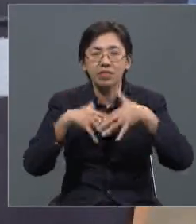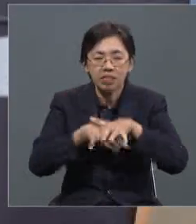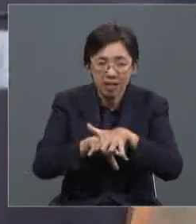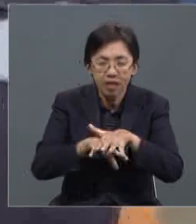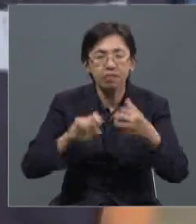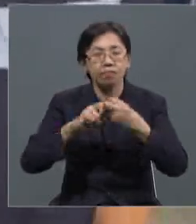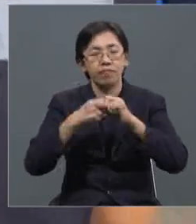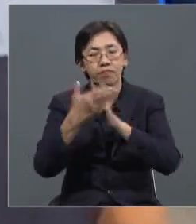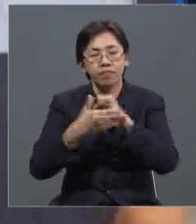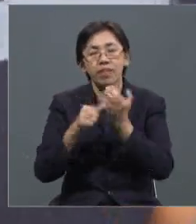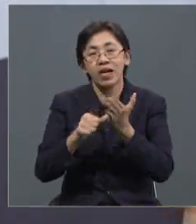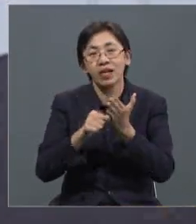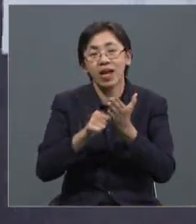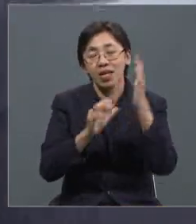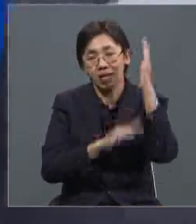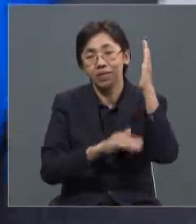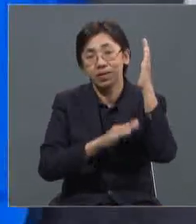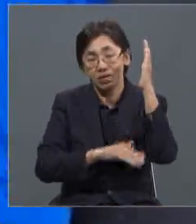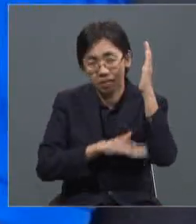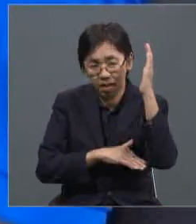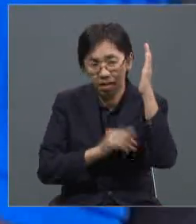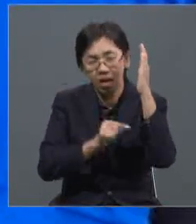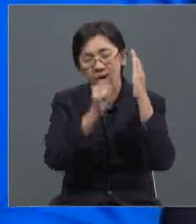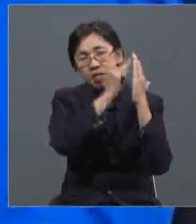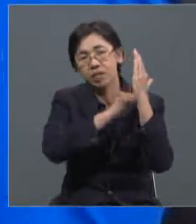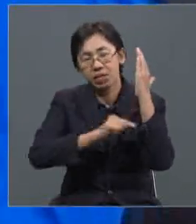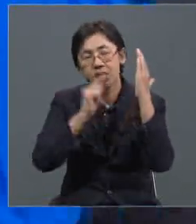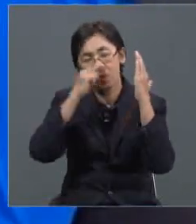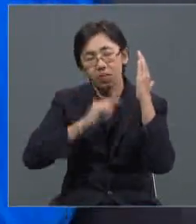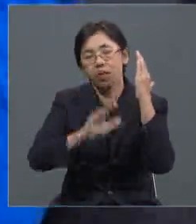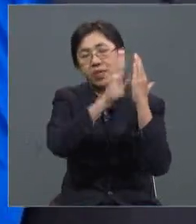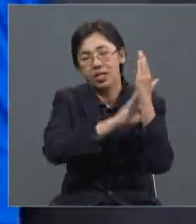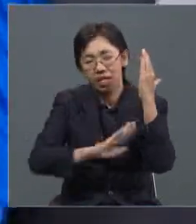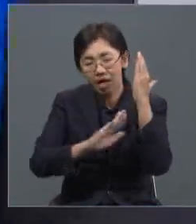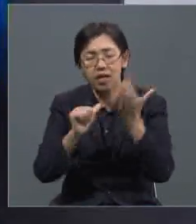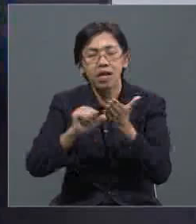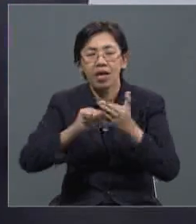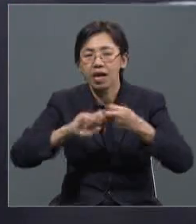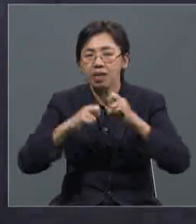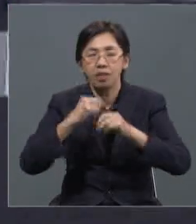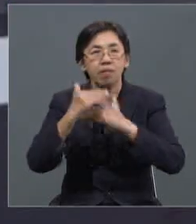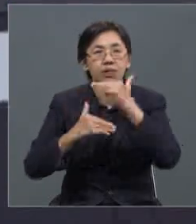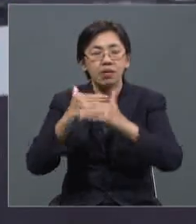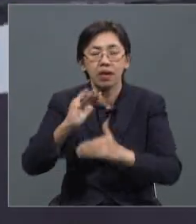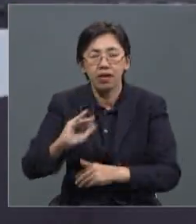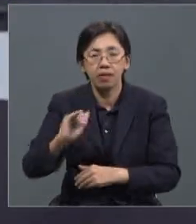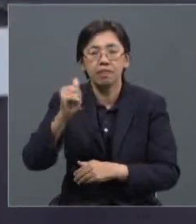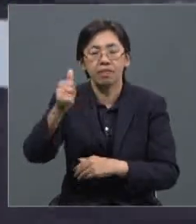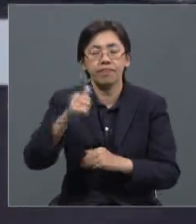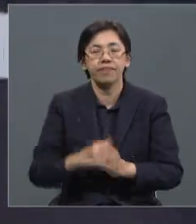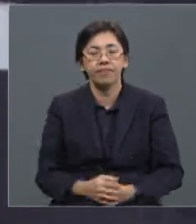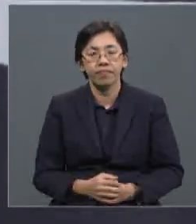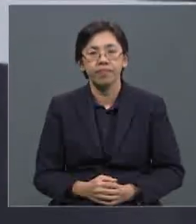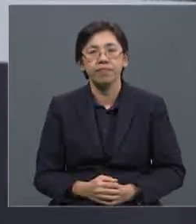ไขปัญหายาเสพติดในพื้นที่ภาคใต้และพื้นที่อื่นๆของประเทศไทยให้มีประสิทธิภาพมากยิ่งขึ้นธ